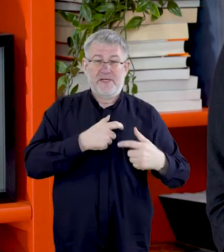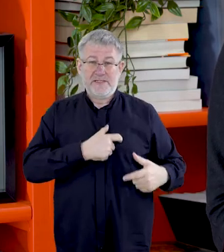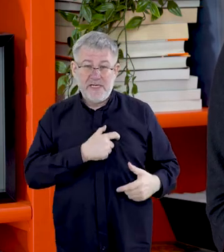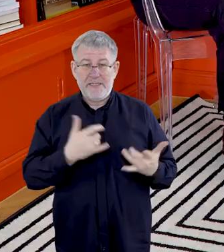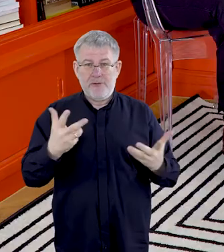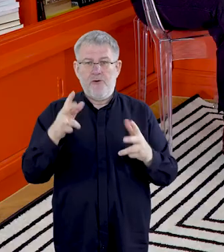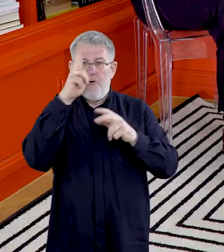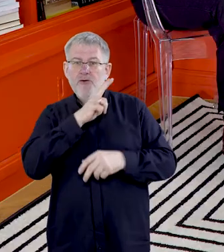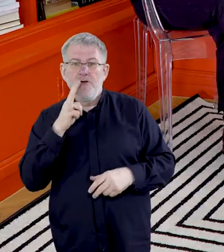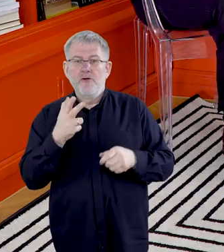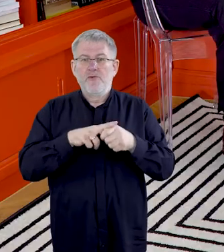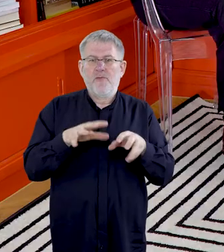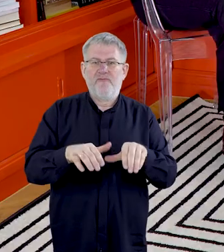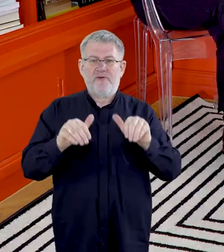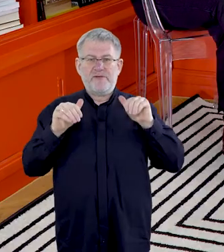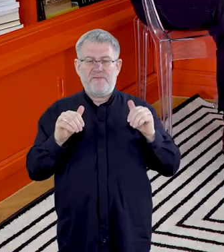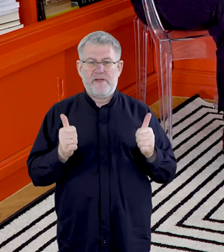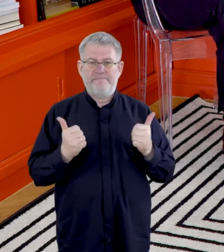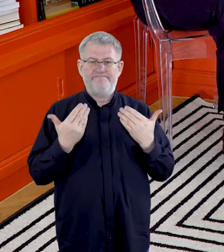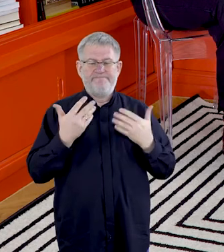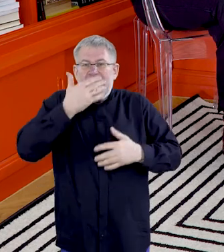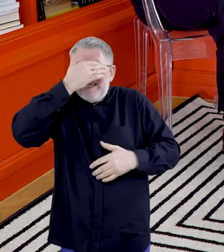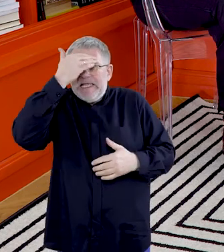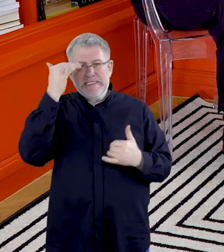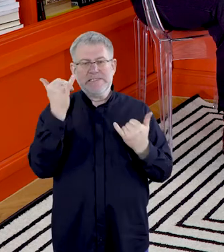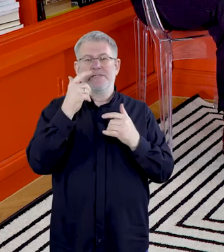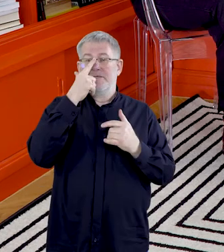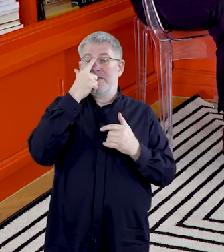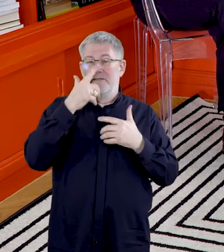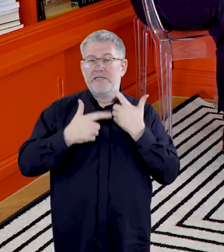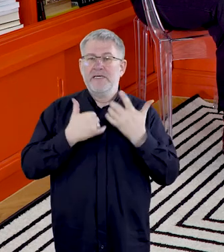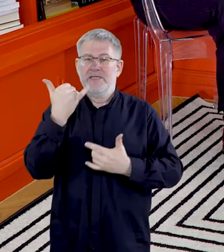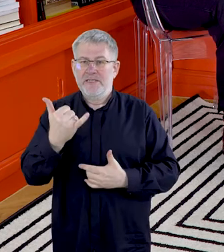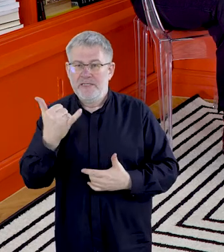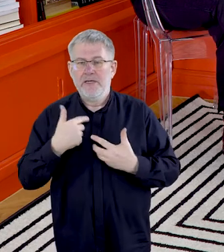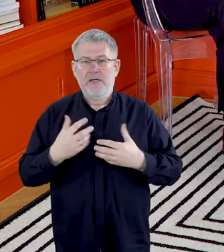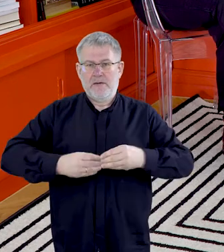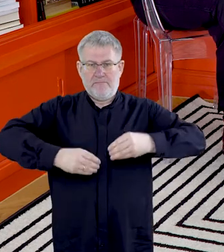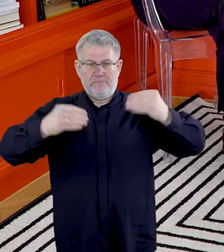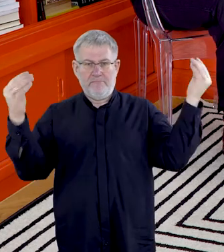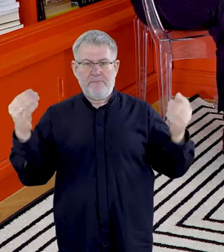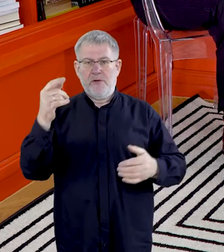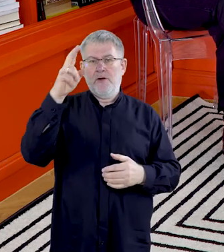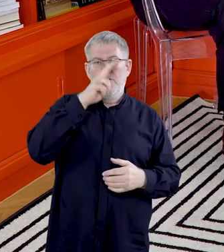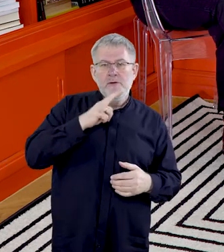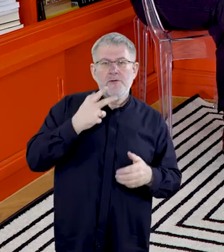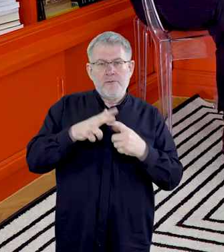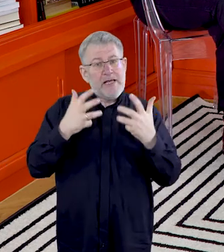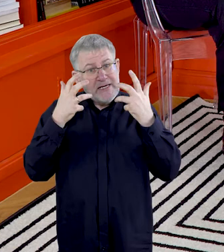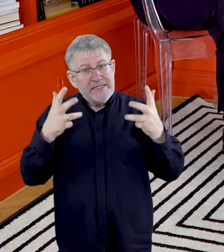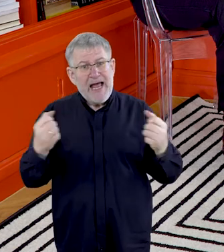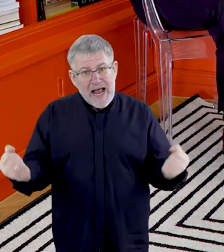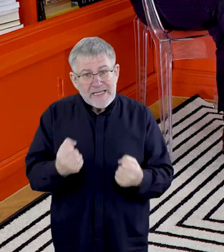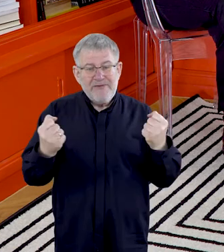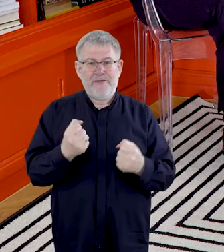który w ogóle nie miał pojęcia, co się dzieje u swojego dziecka, rozwijała się do rodzica, który był nawet chętny do tego, żeby